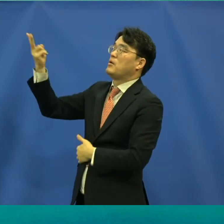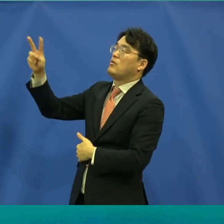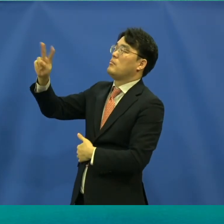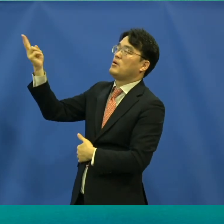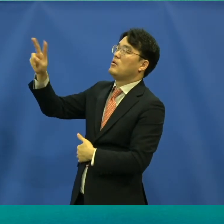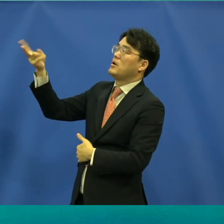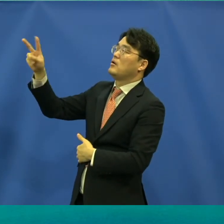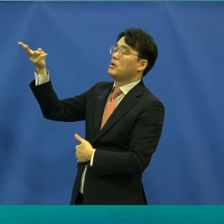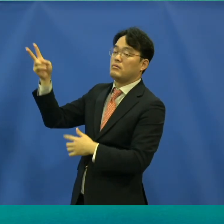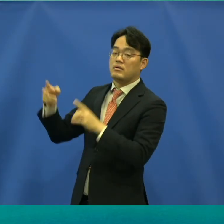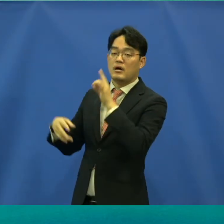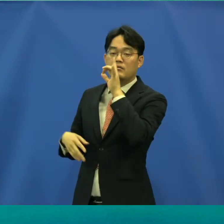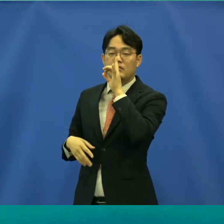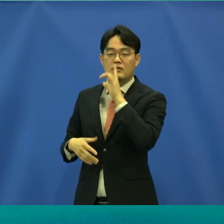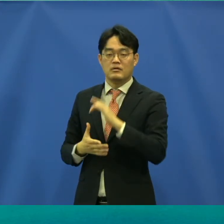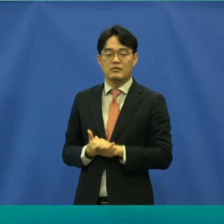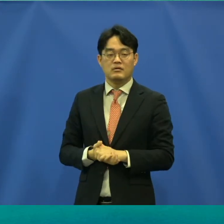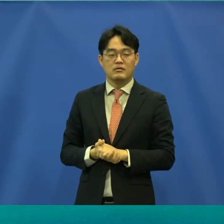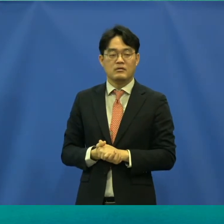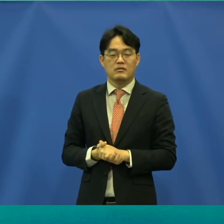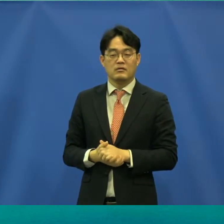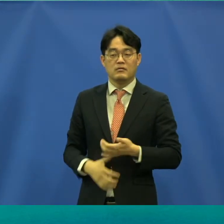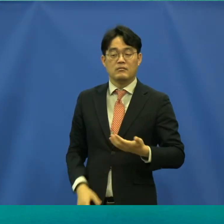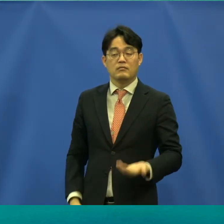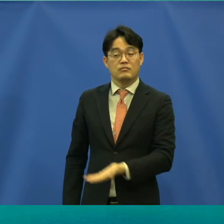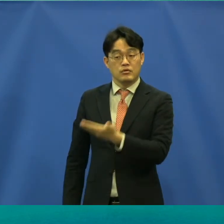잘 안 풀리면 이게